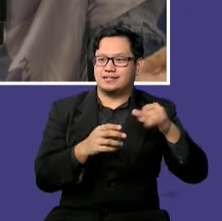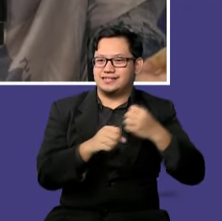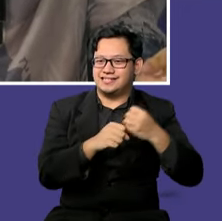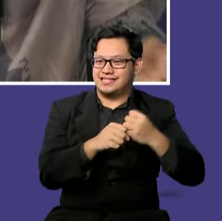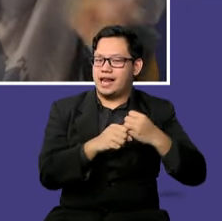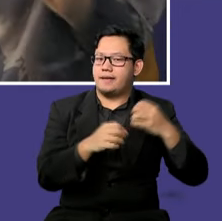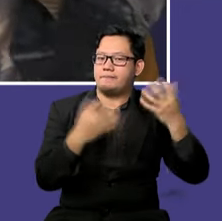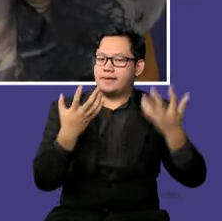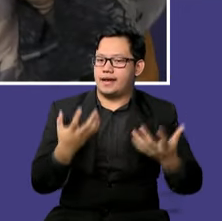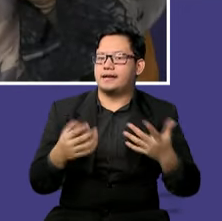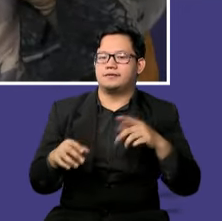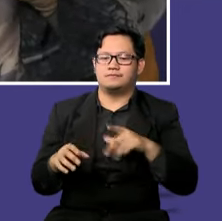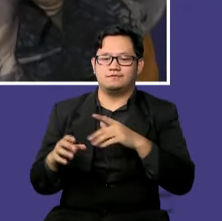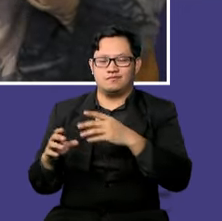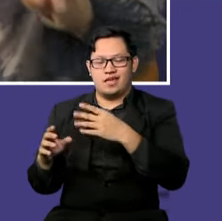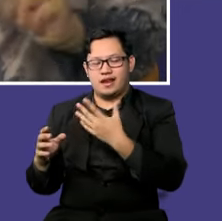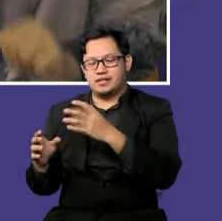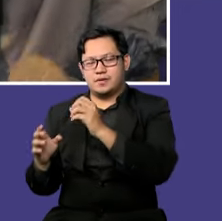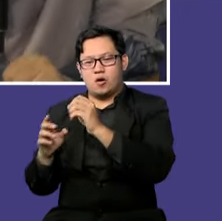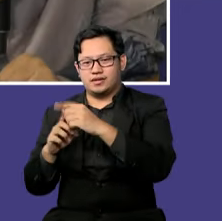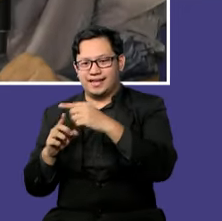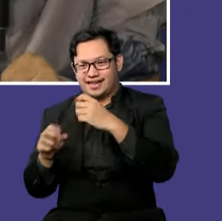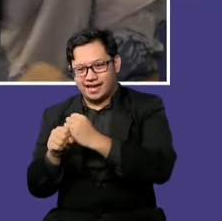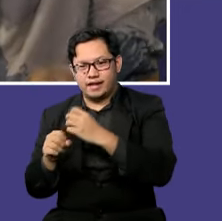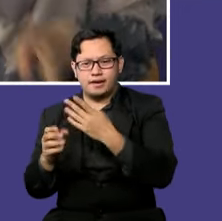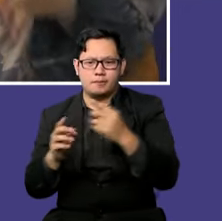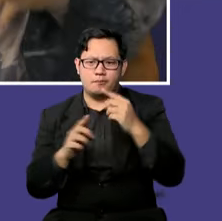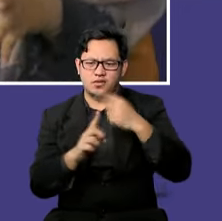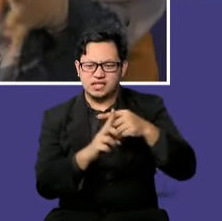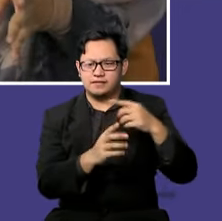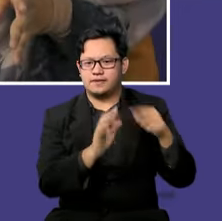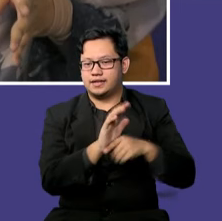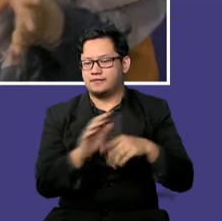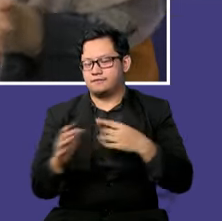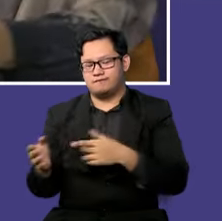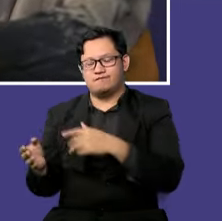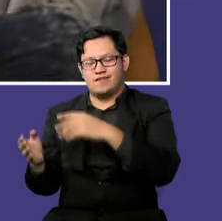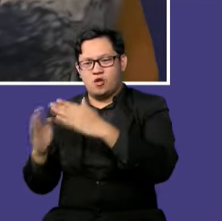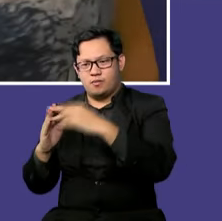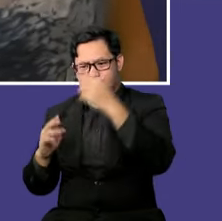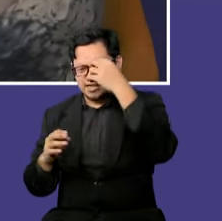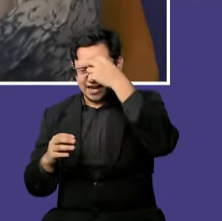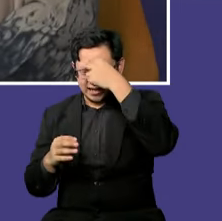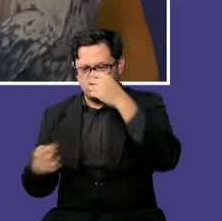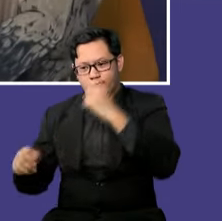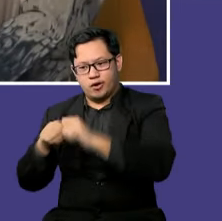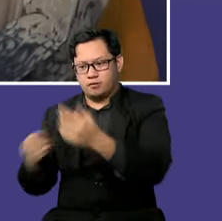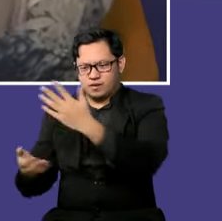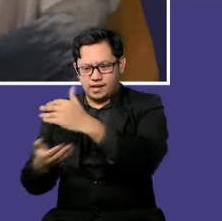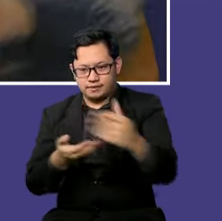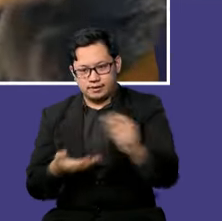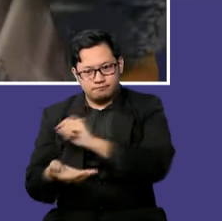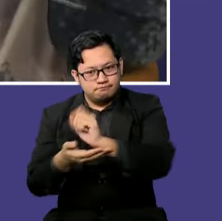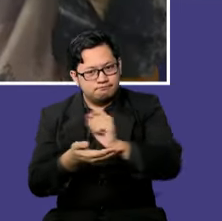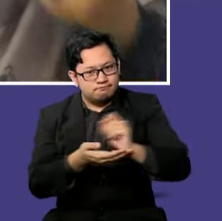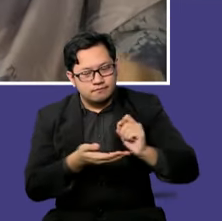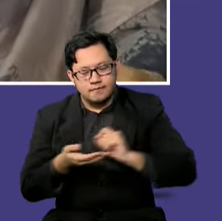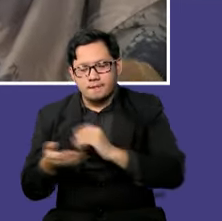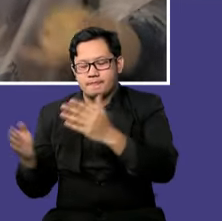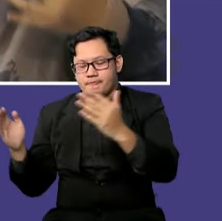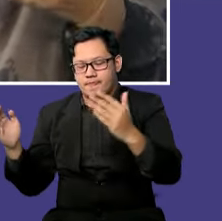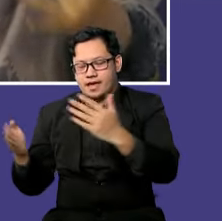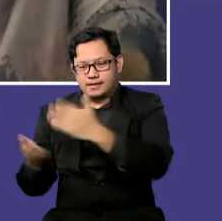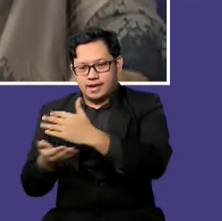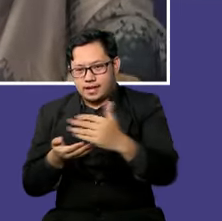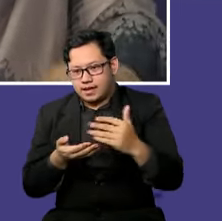positif ya itu semua ada data dari rumah sakit nah data dari rumah sakit ini pun ada luaran ya sama kayak pasien yang tadi ada yang